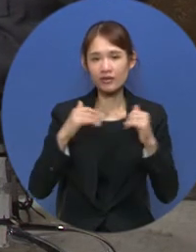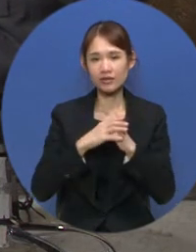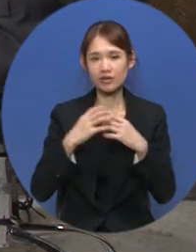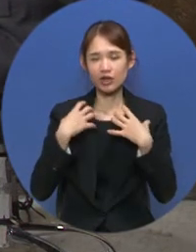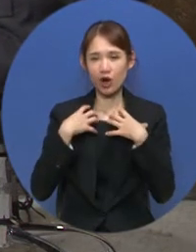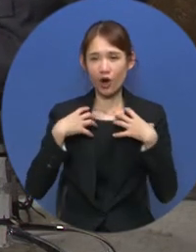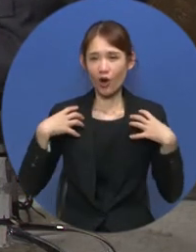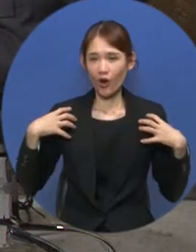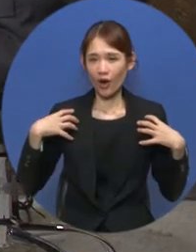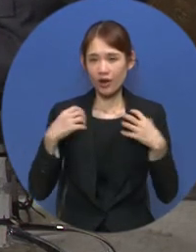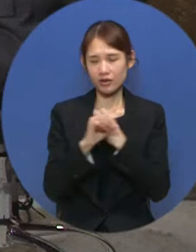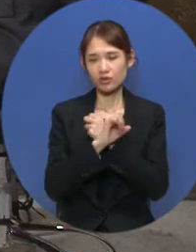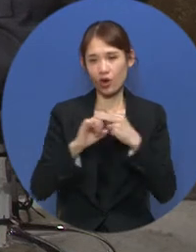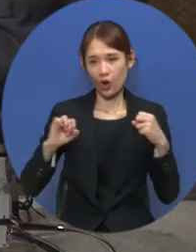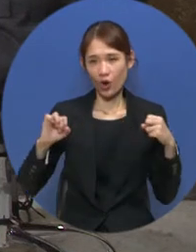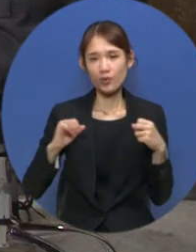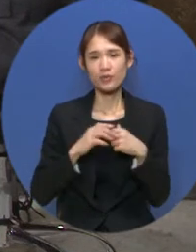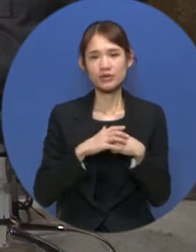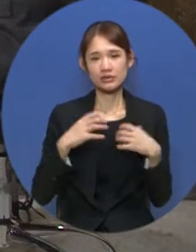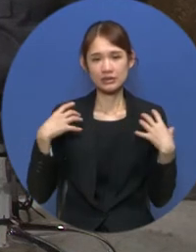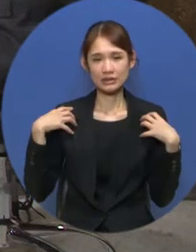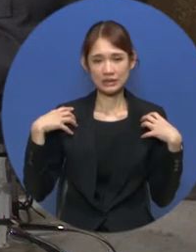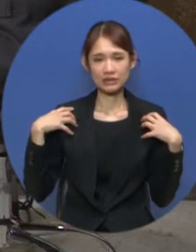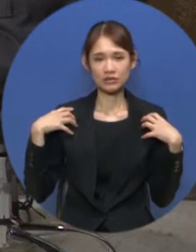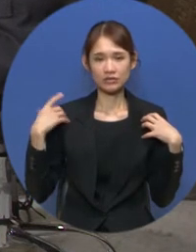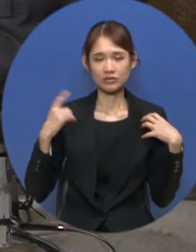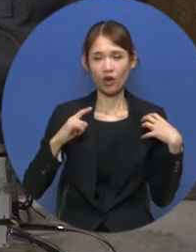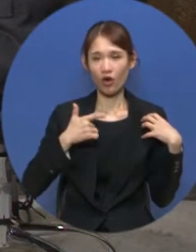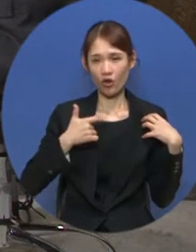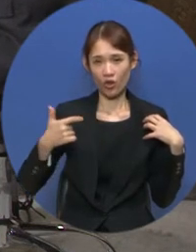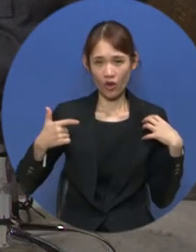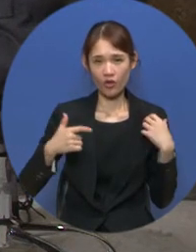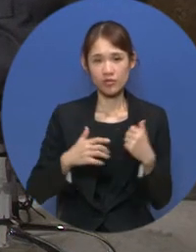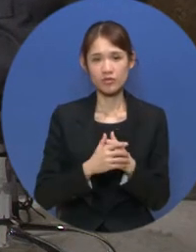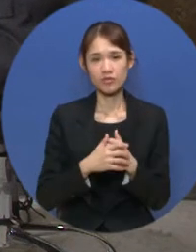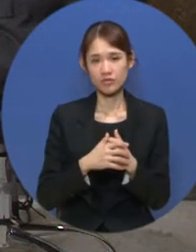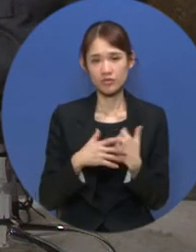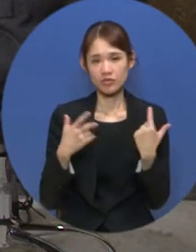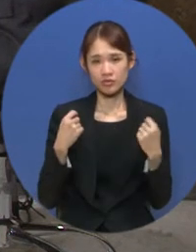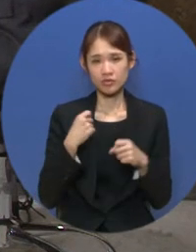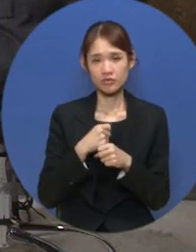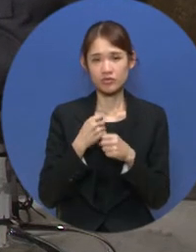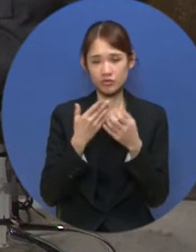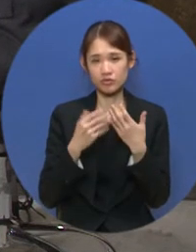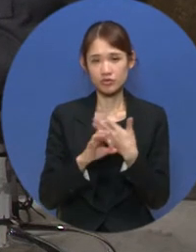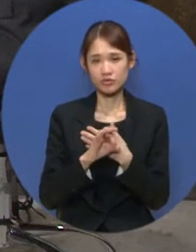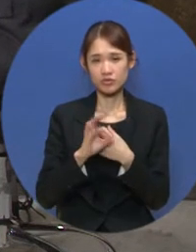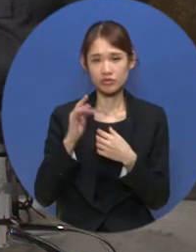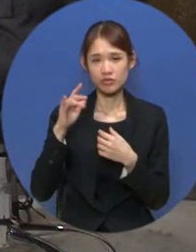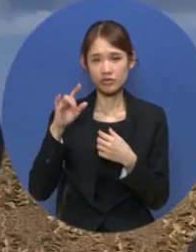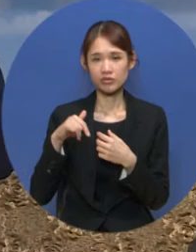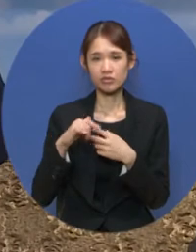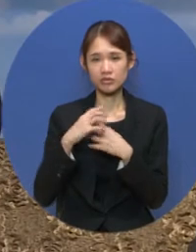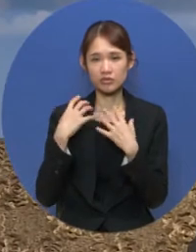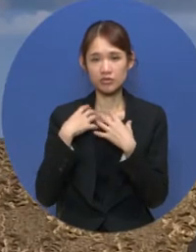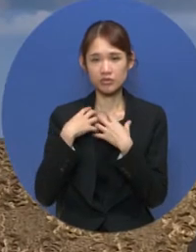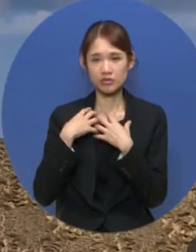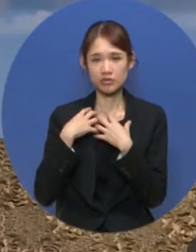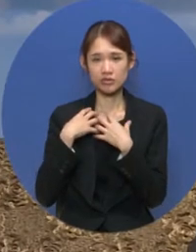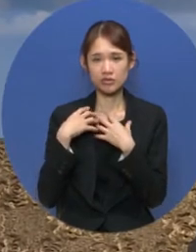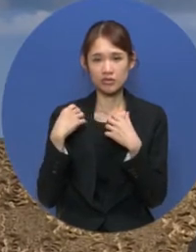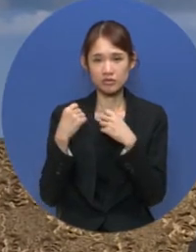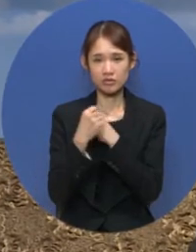어깨가 꽤 넓은 편이고 등이 이렇게 좀 넓어요. 근데 이제 이렇게 만들어주면은 너무 사실은